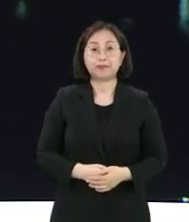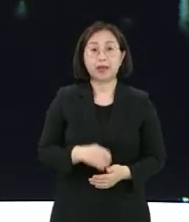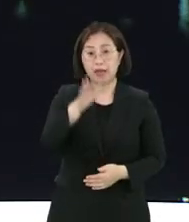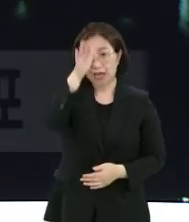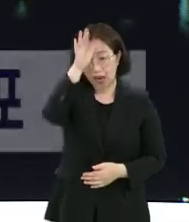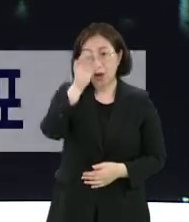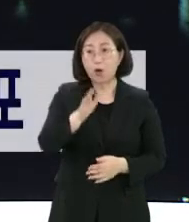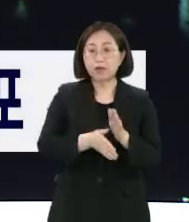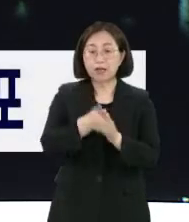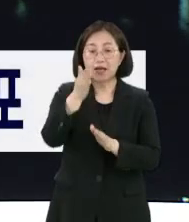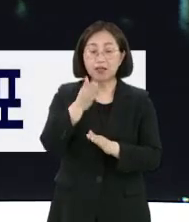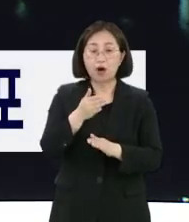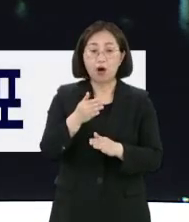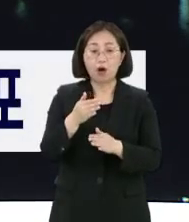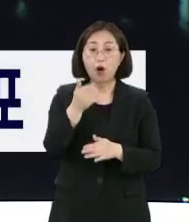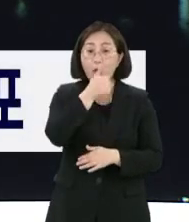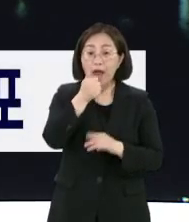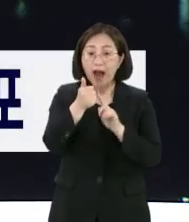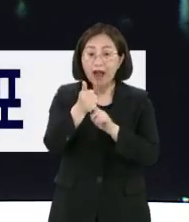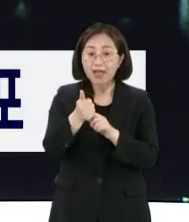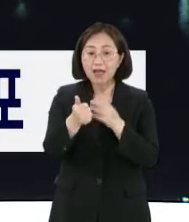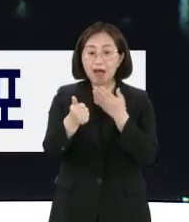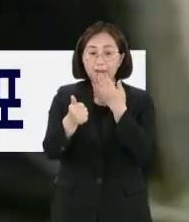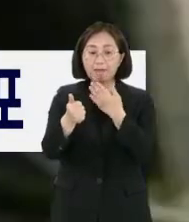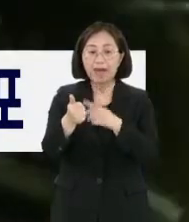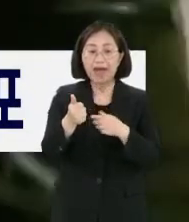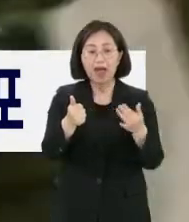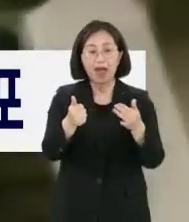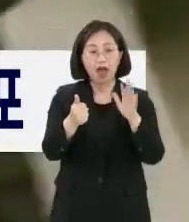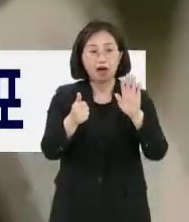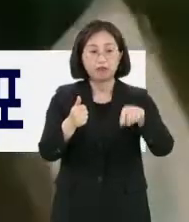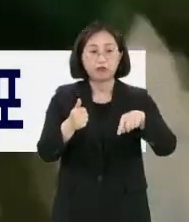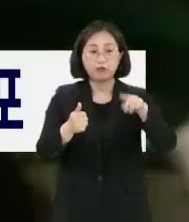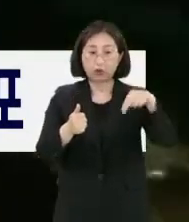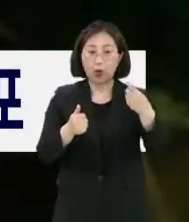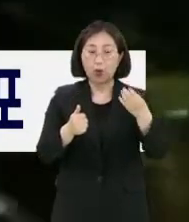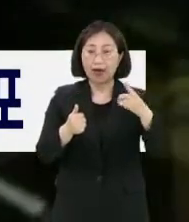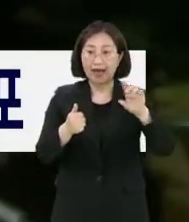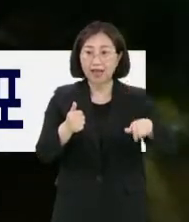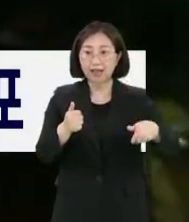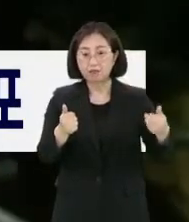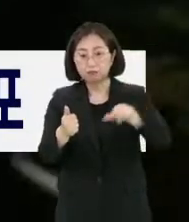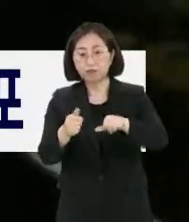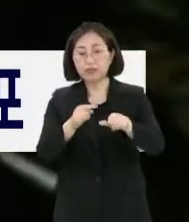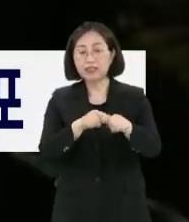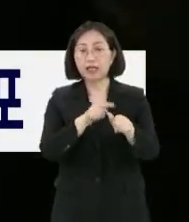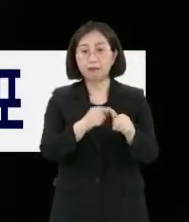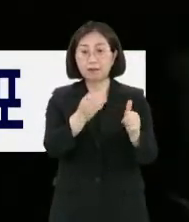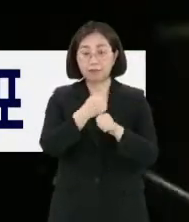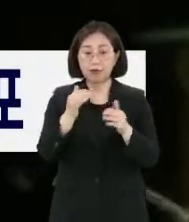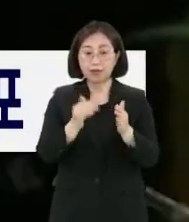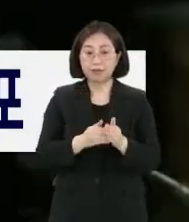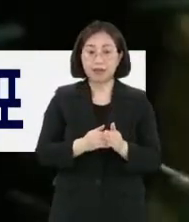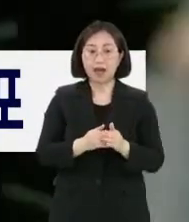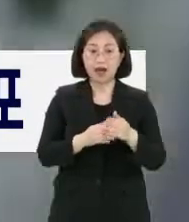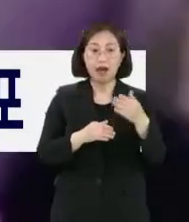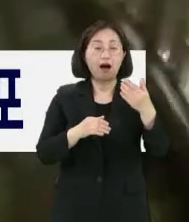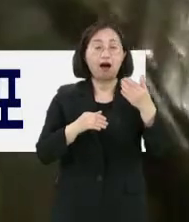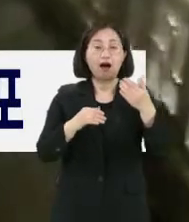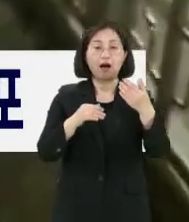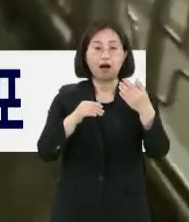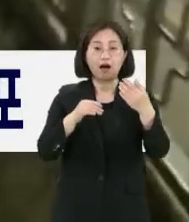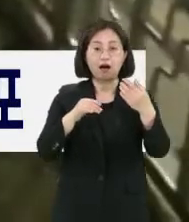계룡시 일대에서 길고양이 밥에 부동액을 뿌린 20대 중반 남성 A씨가 경찰에 붙잡혔습니다. A씨는 지난 21일